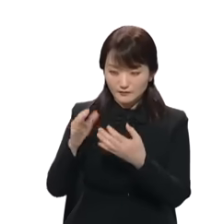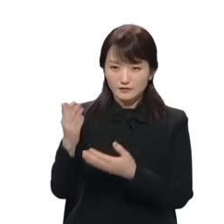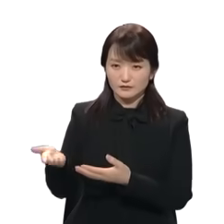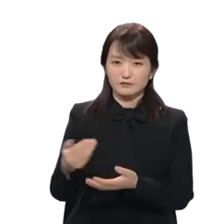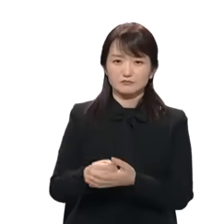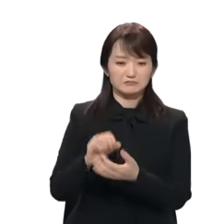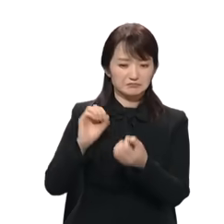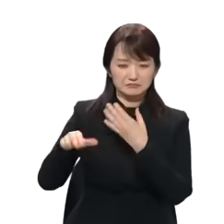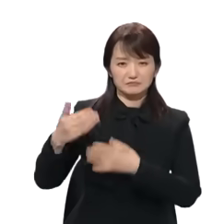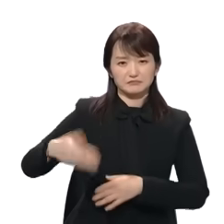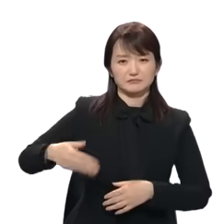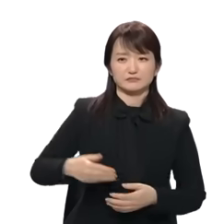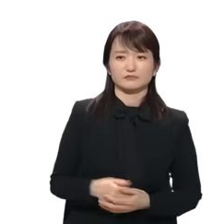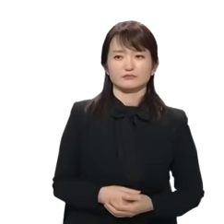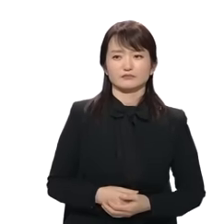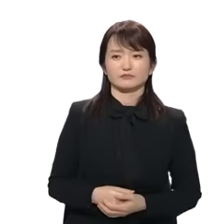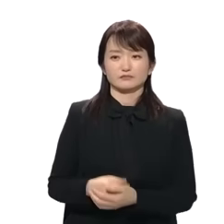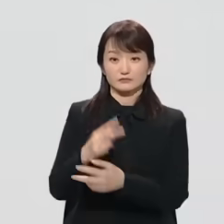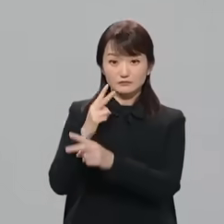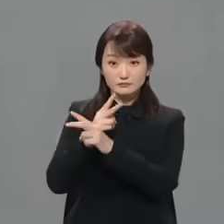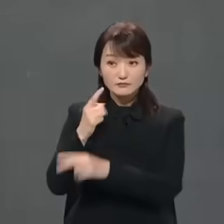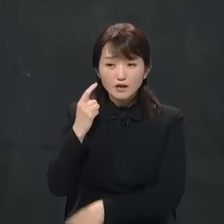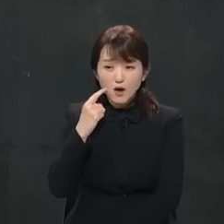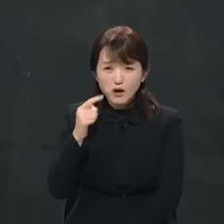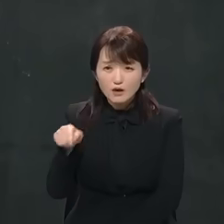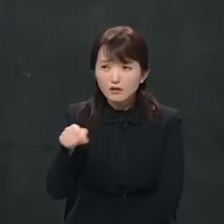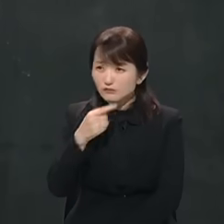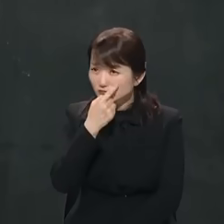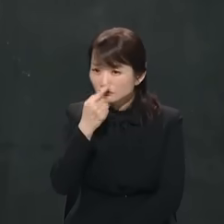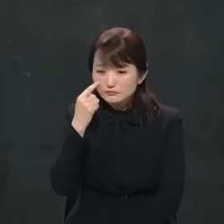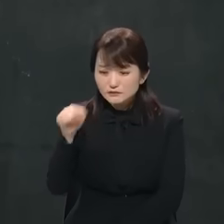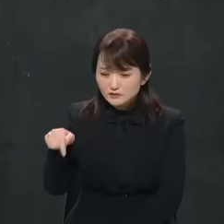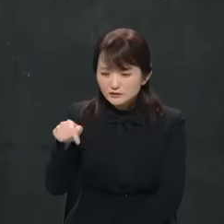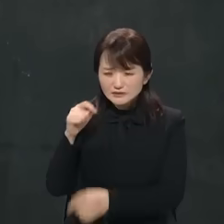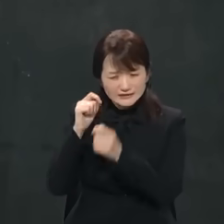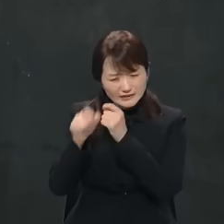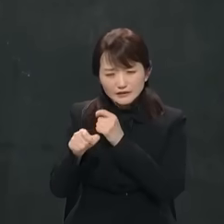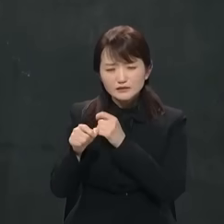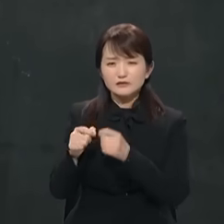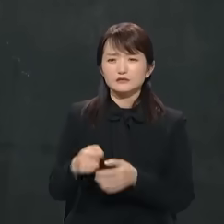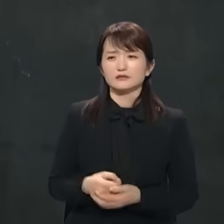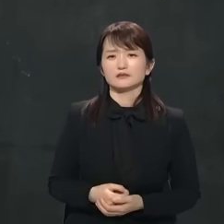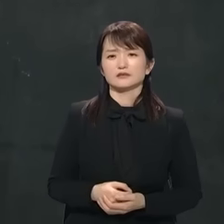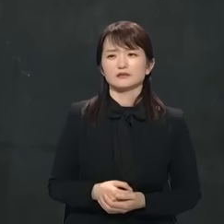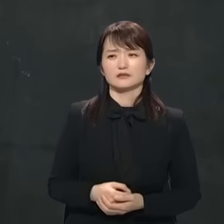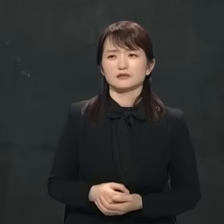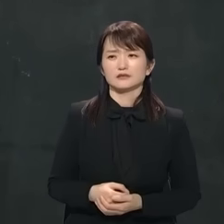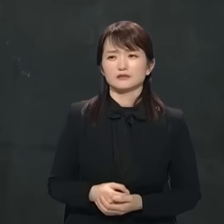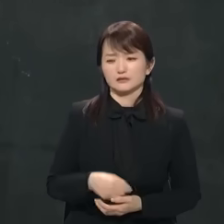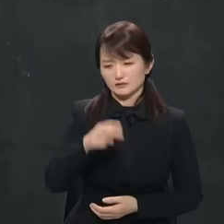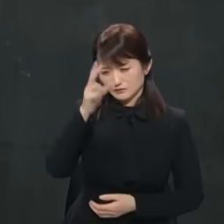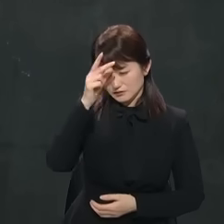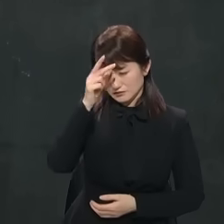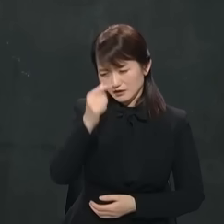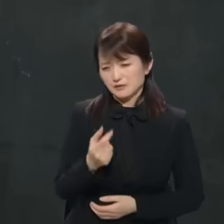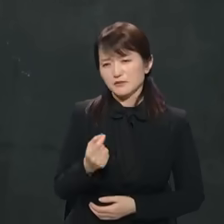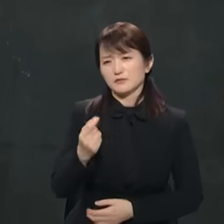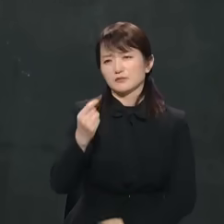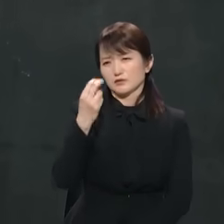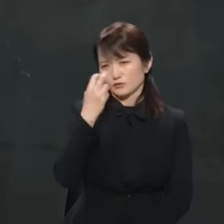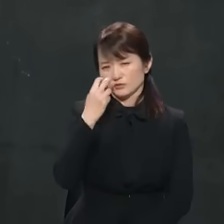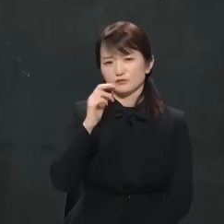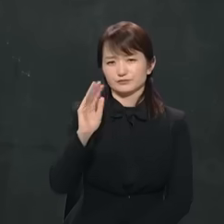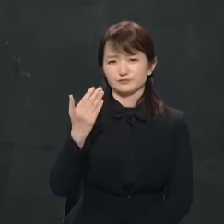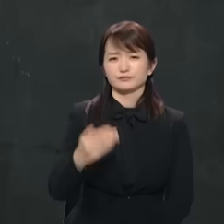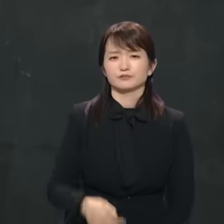하는데 사실이 사이트가 가짜라는 걸 딱 확인하는 순간 이건 무조건 사기입니다 이거는 제가 보기에 수사 기간에서 빨리 움직여야 되는 부분이라고 생각이 드네요